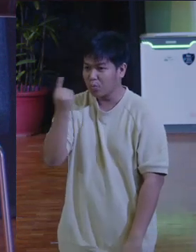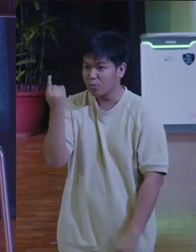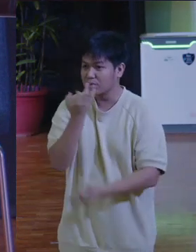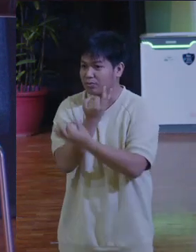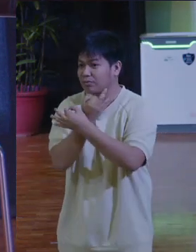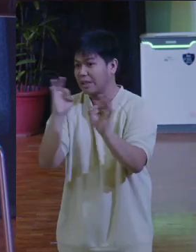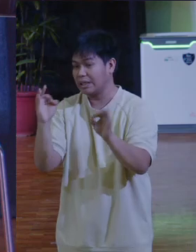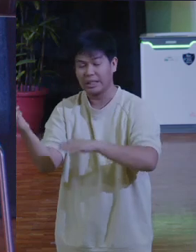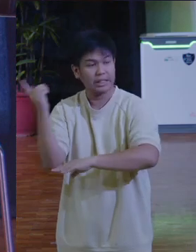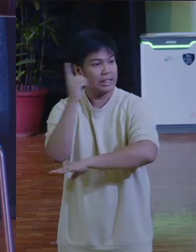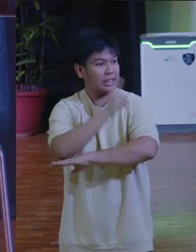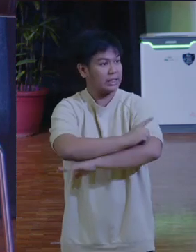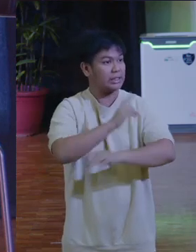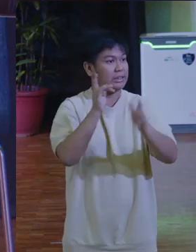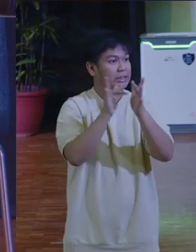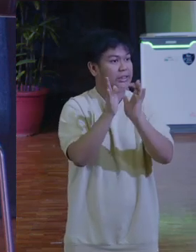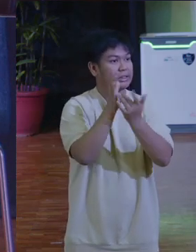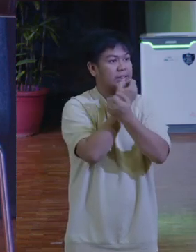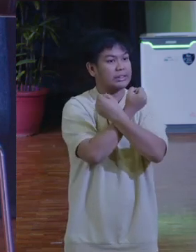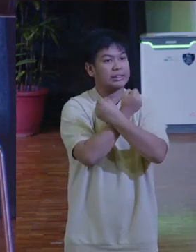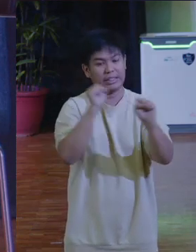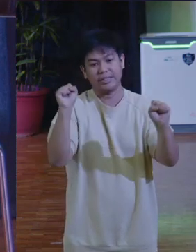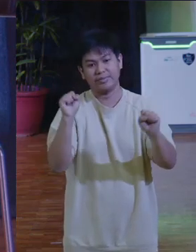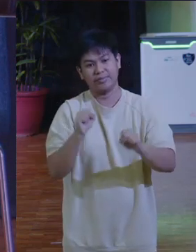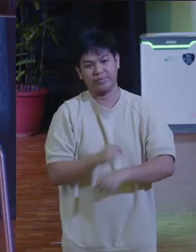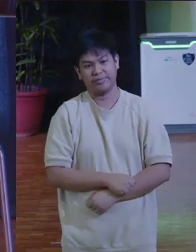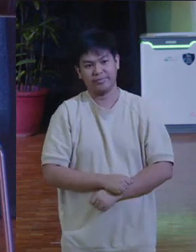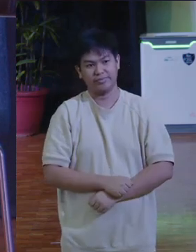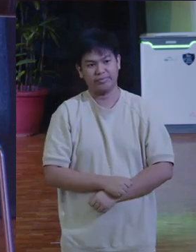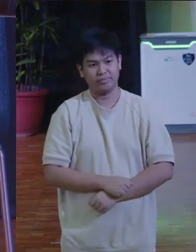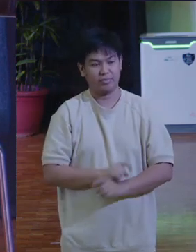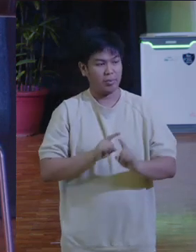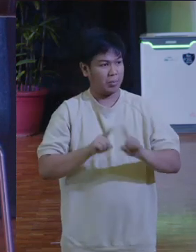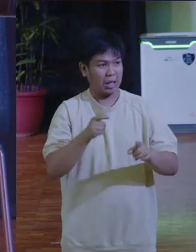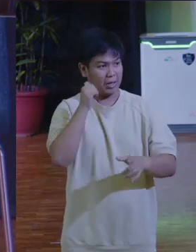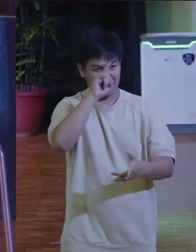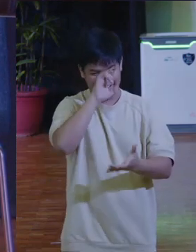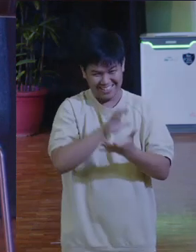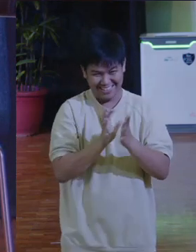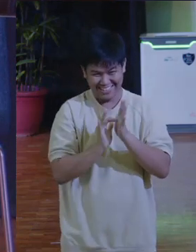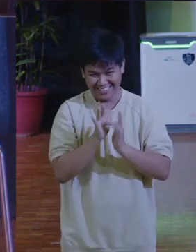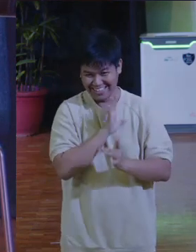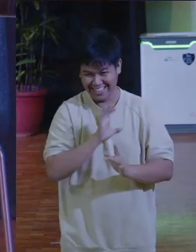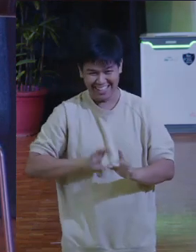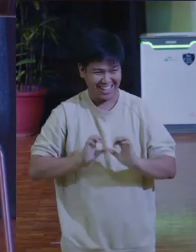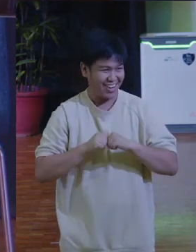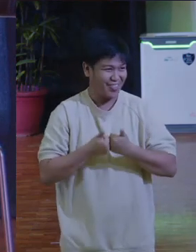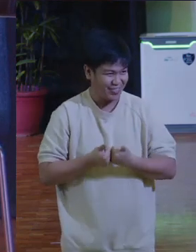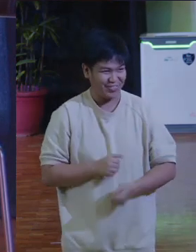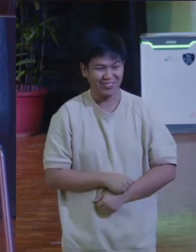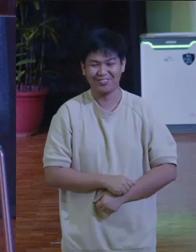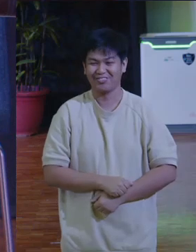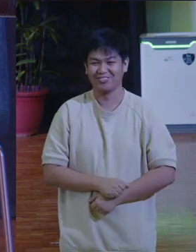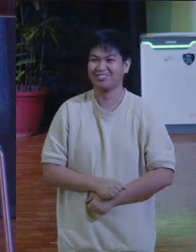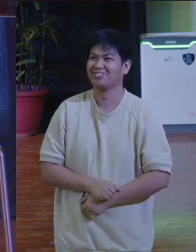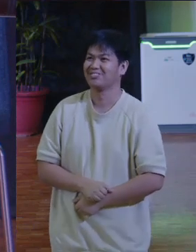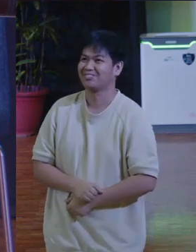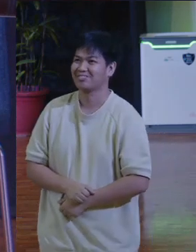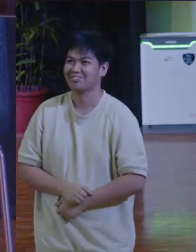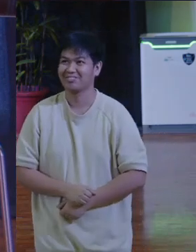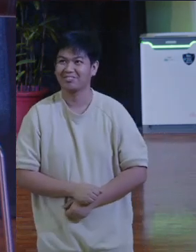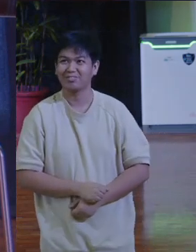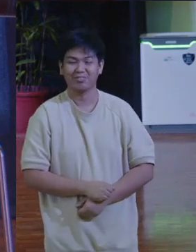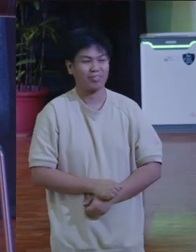day na ang Panginoon ay ililigtas sila at sila ay palalayain. Psalm 146 verses 5 to 7 ay sinasabi din